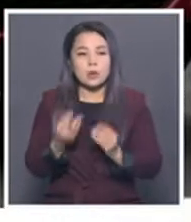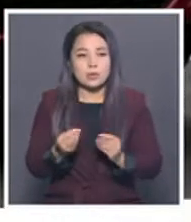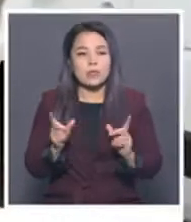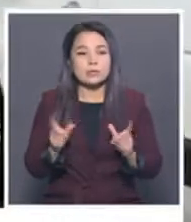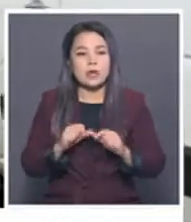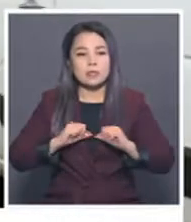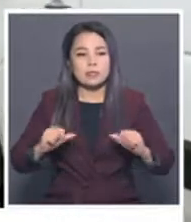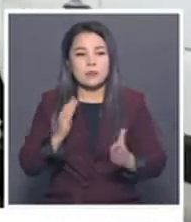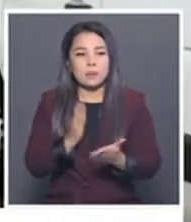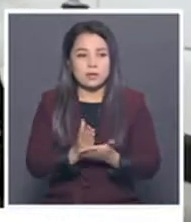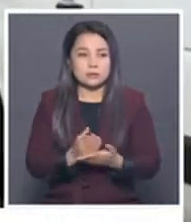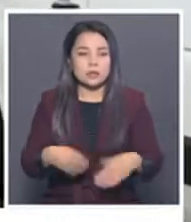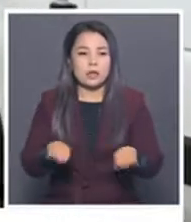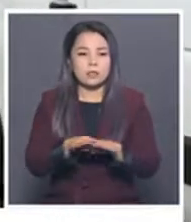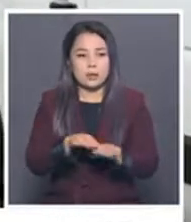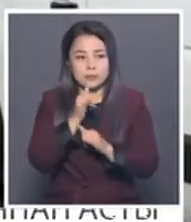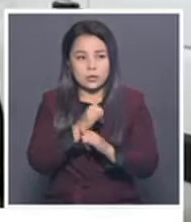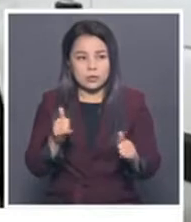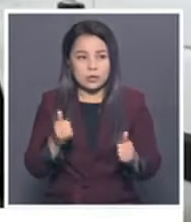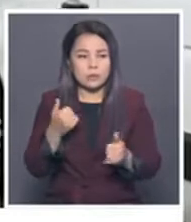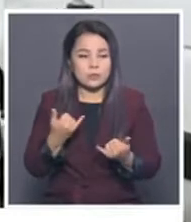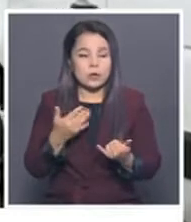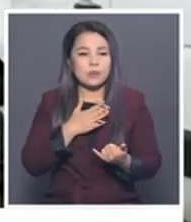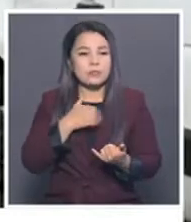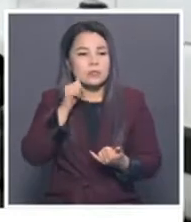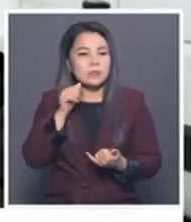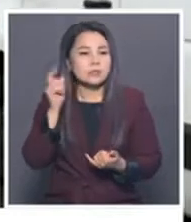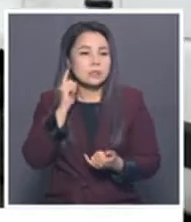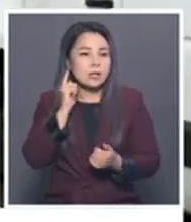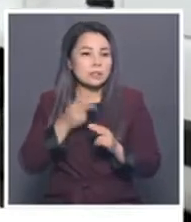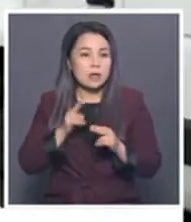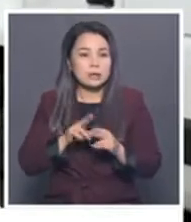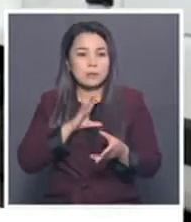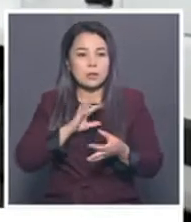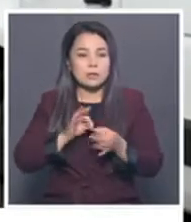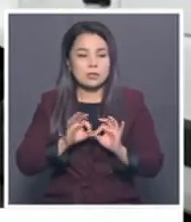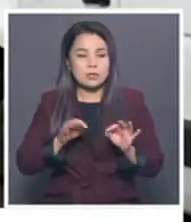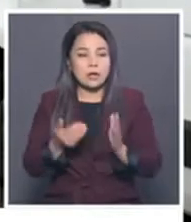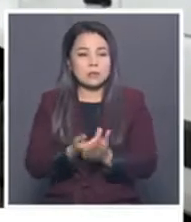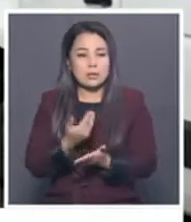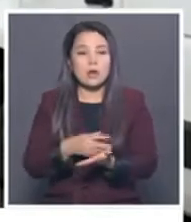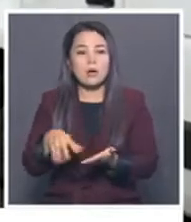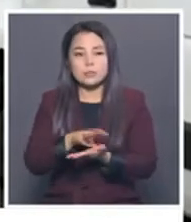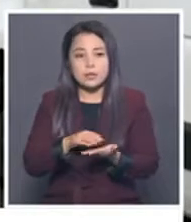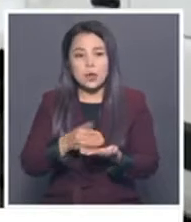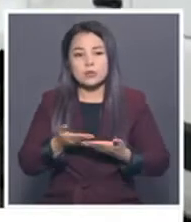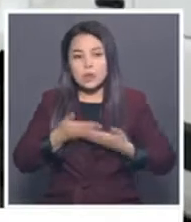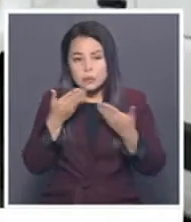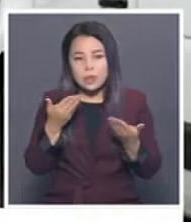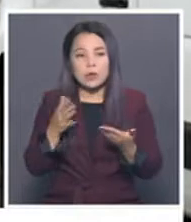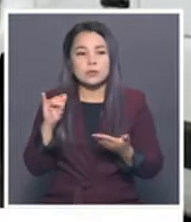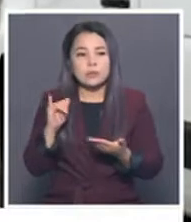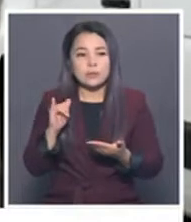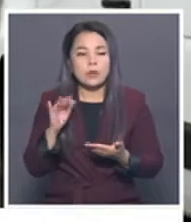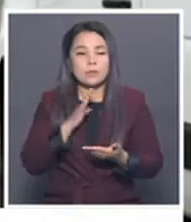карантинге жаппақ. Мен кеше бұл жаңалықты естігенде төбемнен жай түскендей күй кештім. Ол туралы қайта-қайта оқып, үйге сенбі